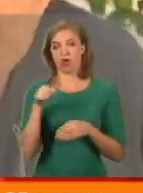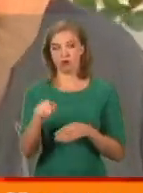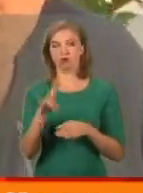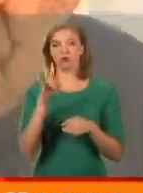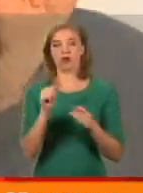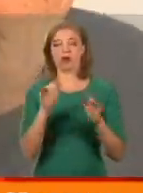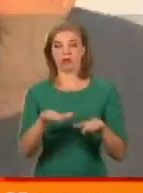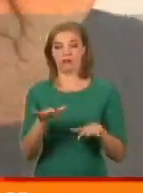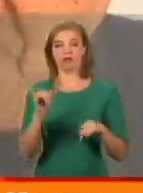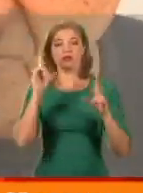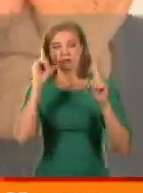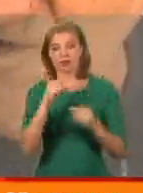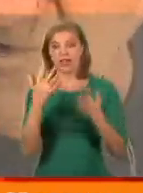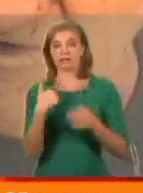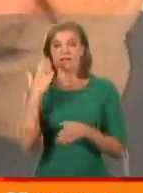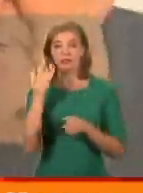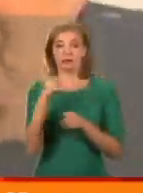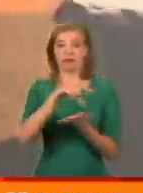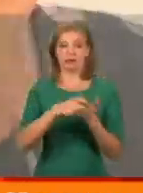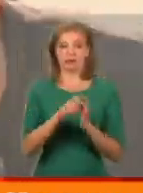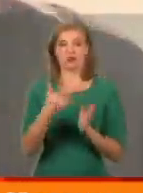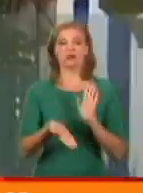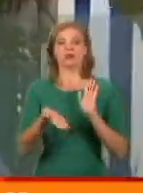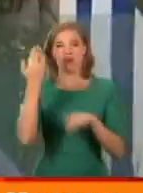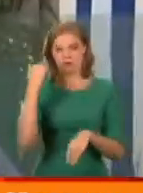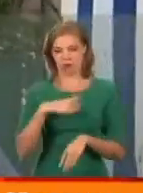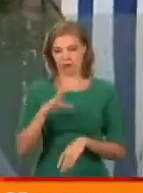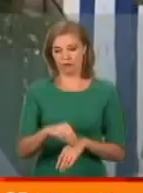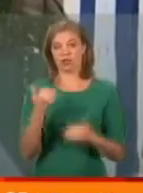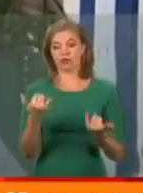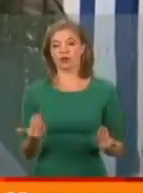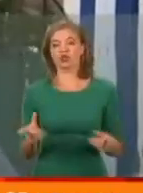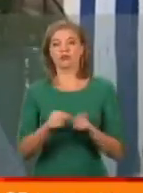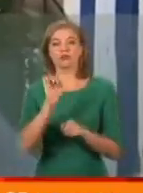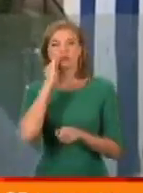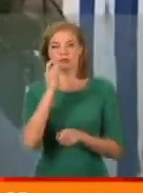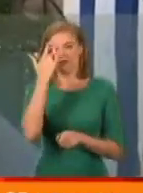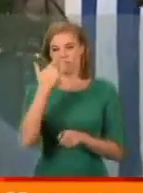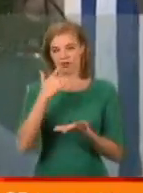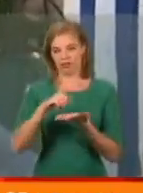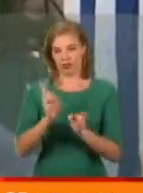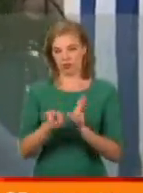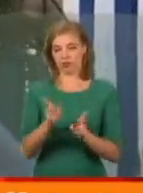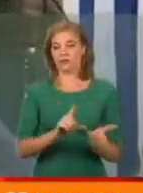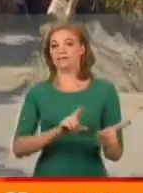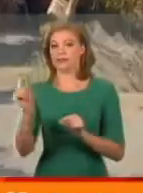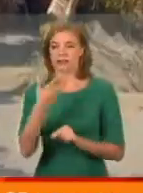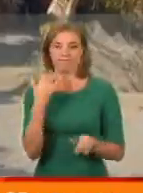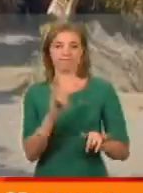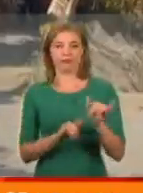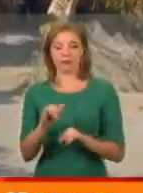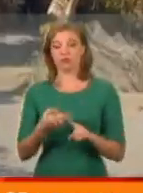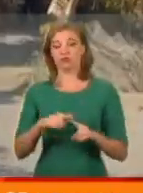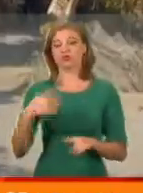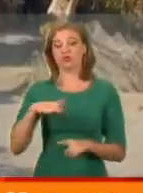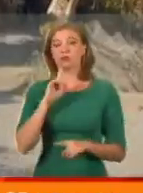залі і заснув. Якби я там спав, вже б давно пірашки поїли. Живуть тепер з бабусею в літній кухні. Виїхати нема куди, тож